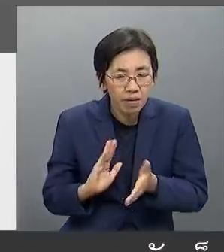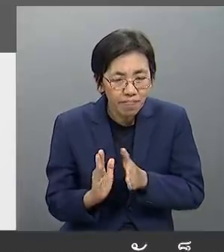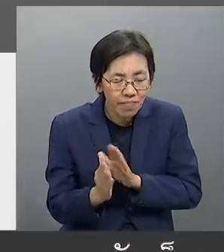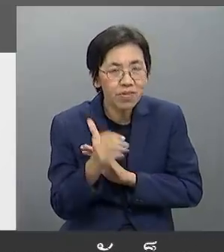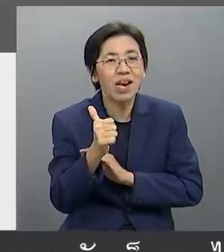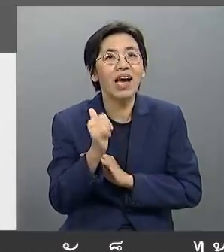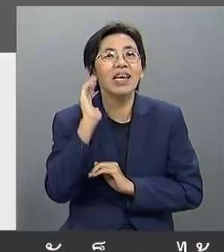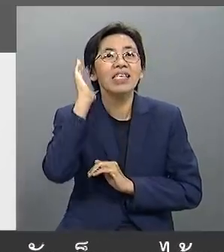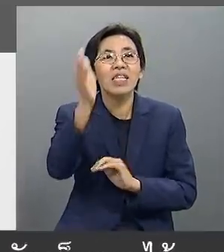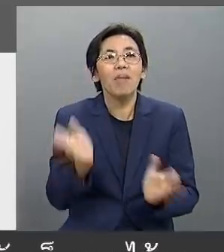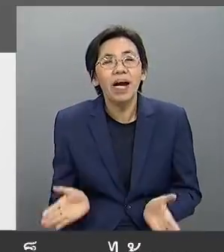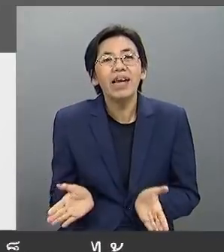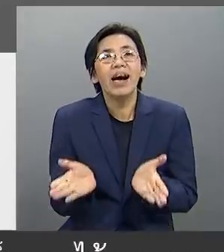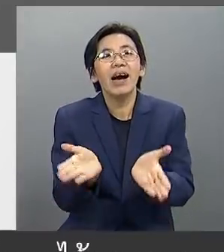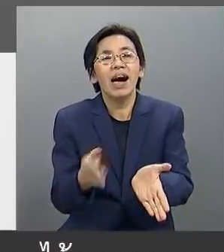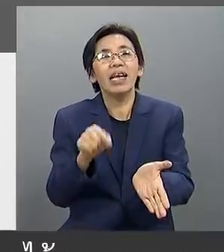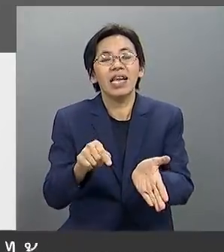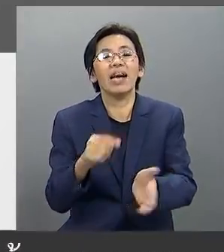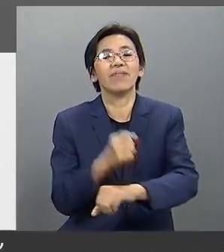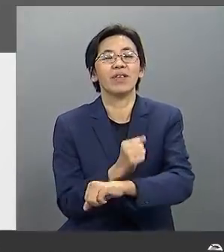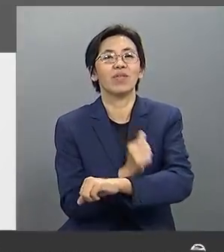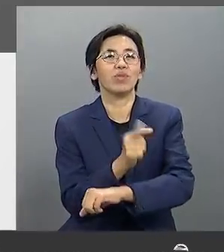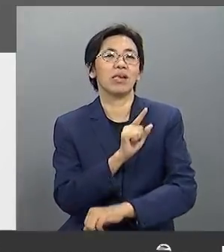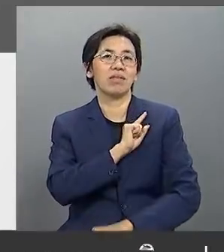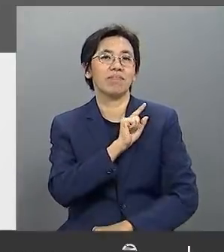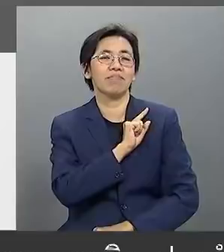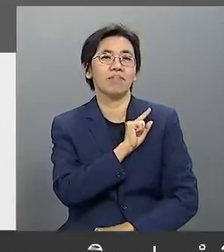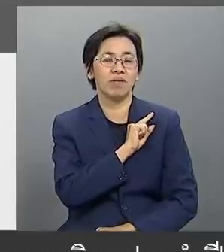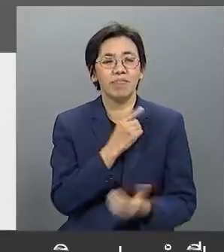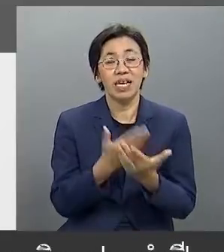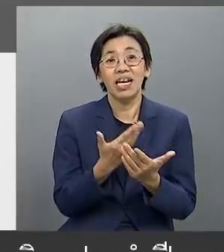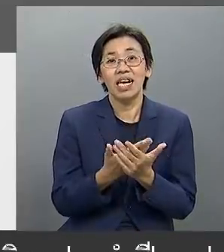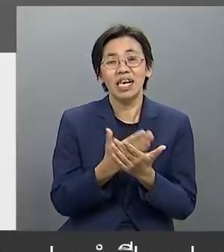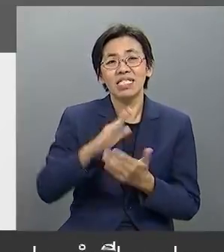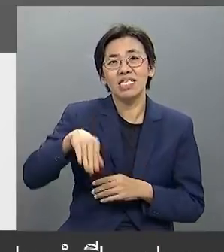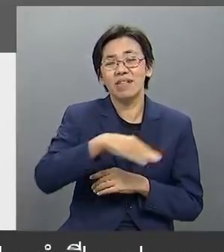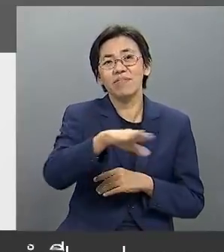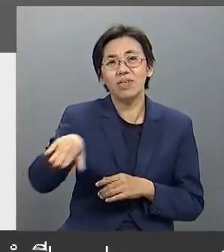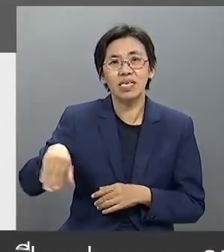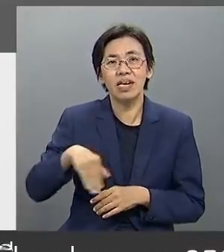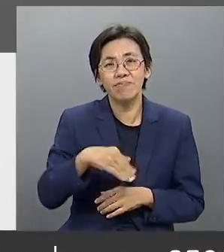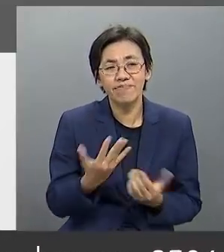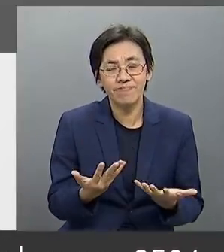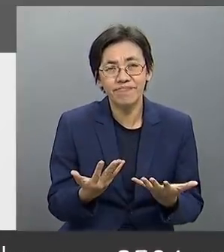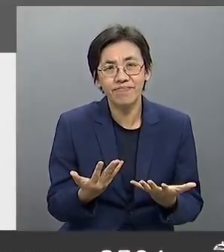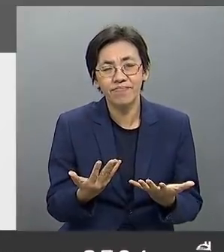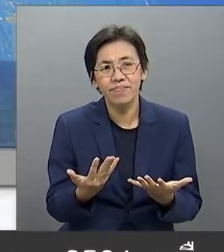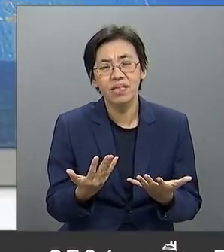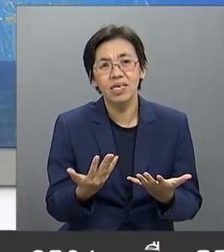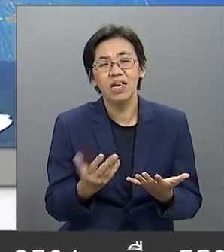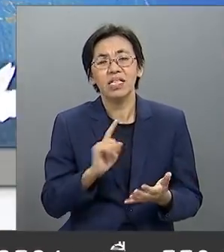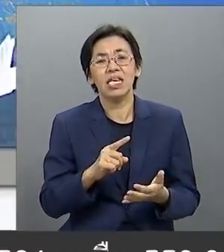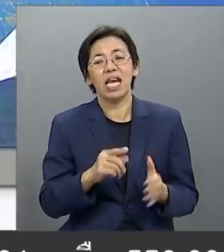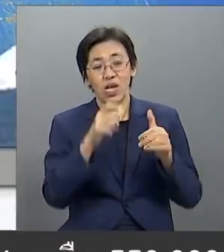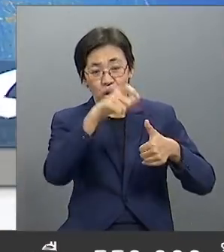ส่วนนี้คืนให้กับลูกจ้างเขาฉะนั้นเนี่ยเงินสมทบเปล่าเนี้ยอาหารเทศทั้งหมดคือเธออยู่กับลูกจ้างค่ะ